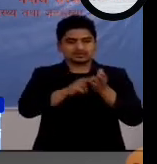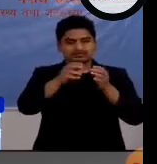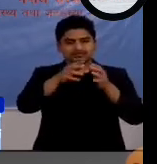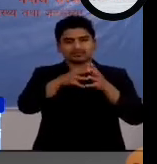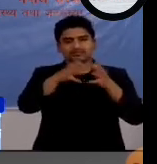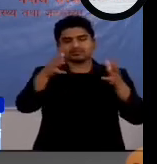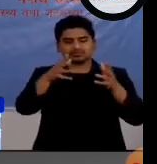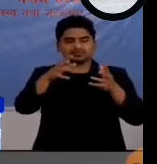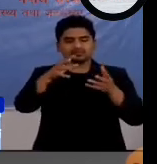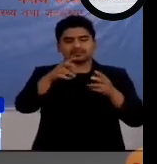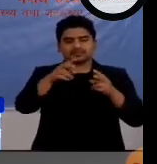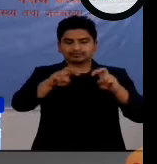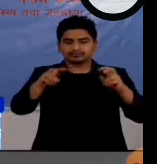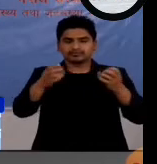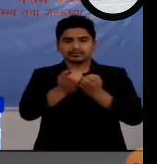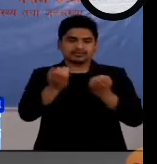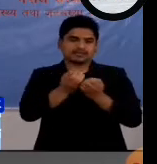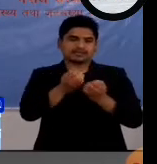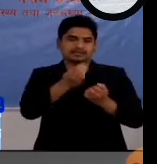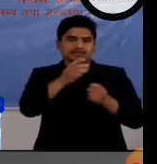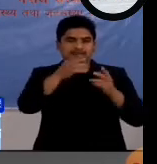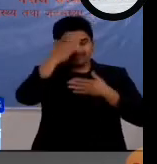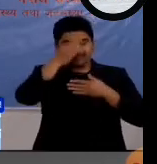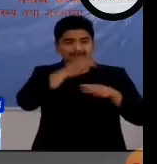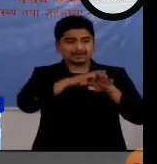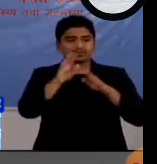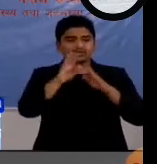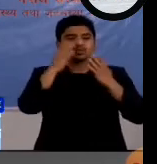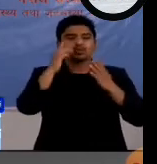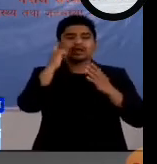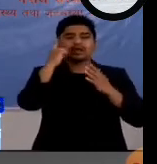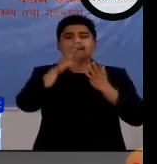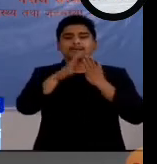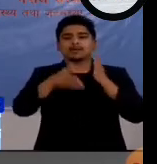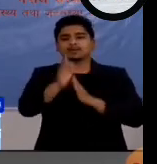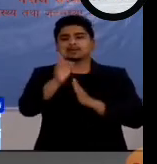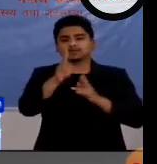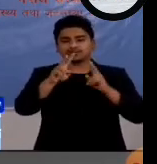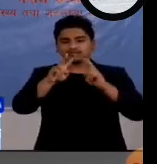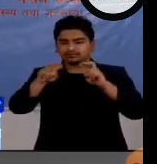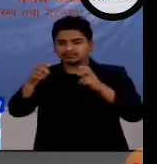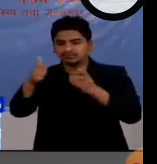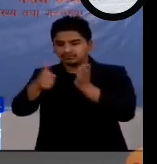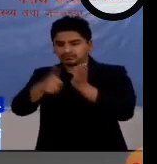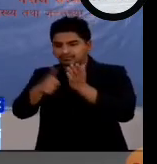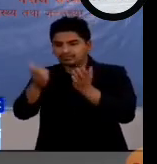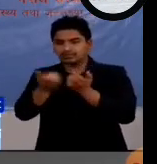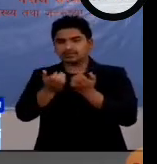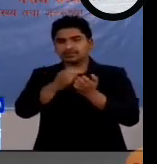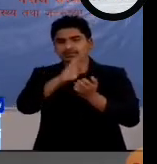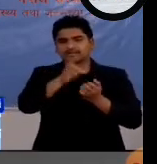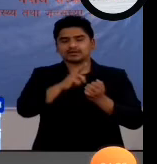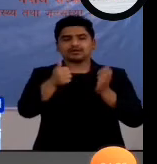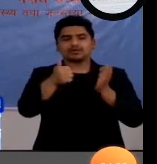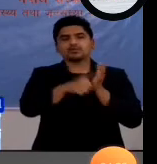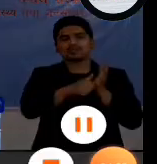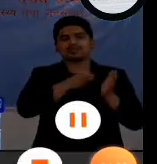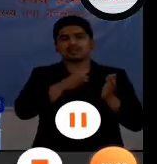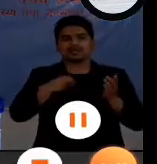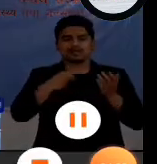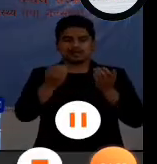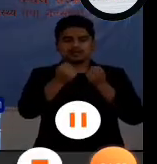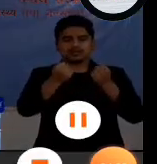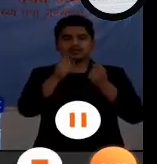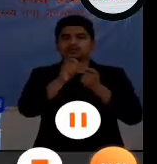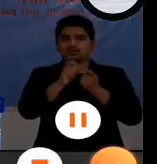फराकिलो दायरामा ट्रेसिङ गर्ने, संक्रमित व्यक्तिहरू को कहाँबाट जानु भएको छ त्यसको ट्र्याकिङ गर्ने र ट्रिटमेन्टको